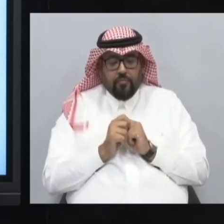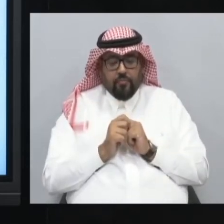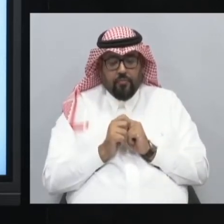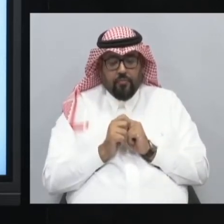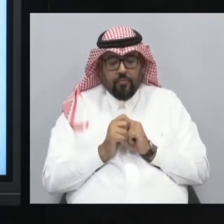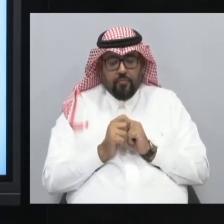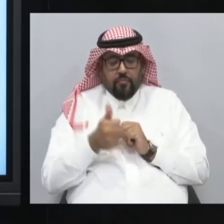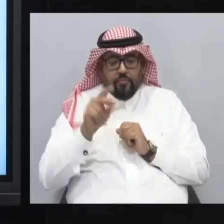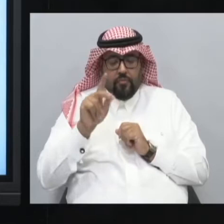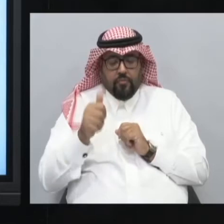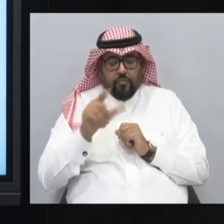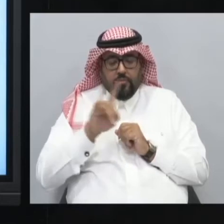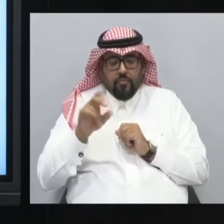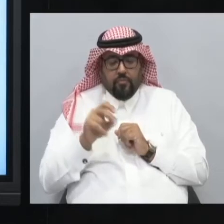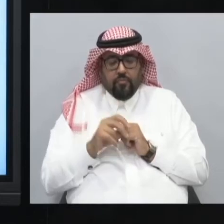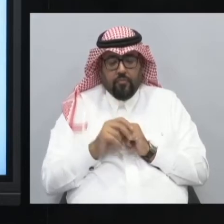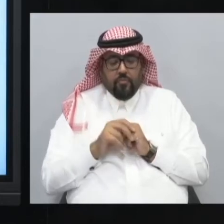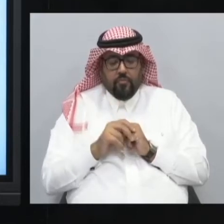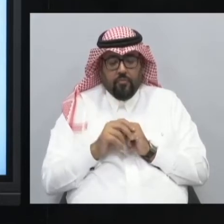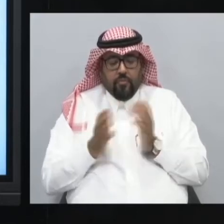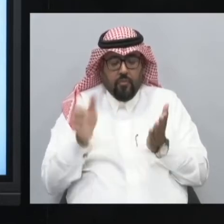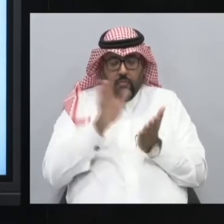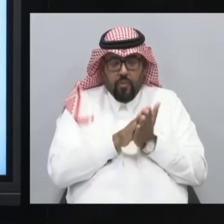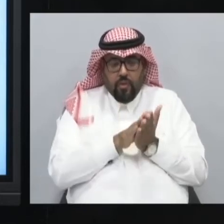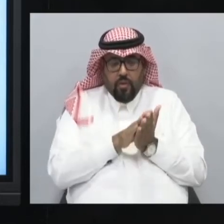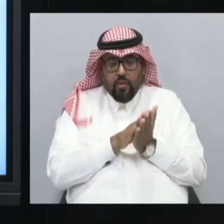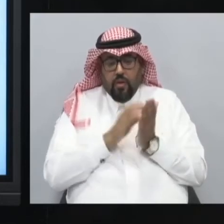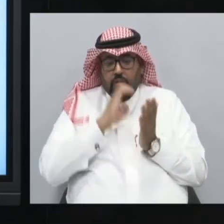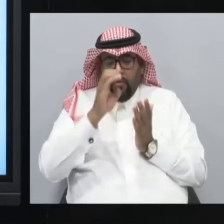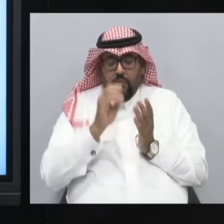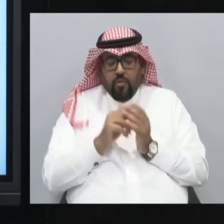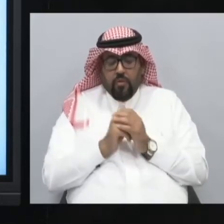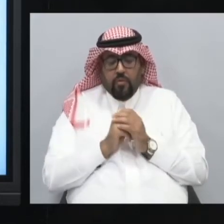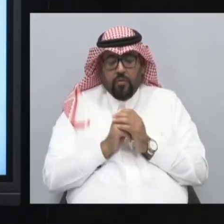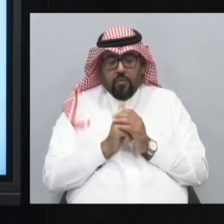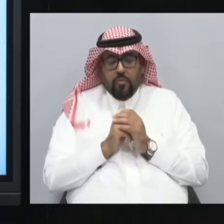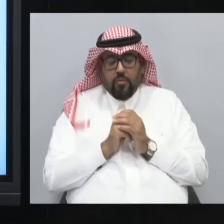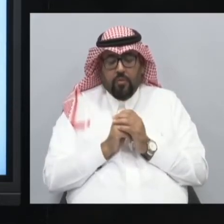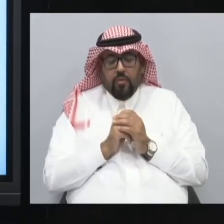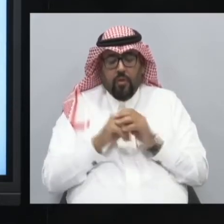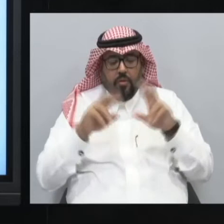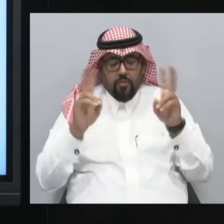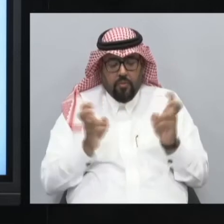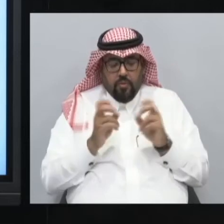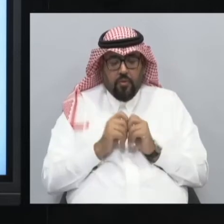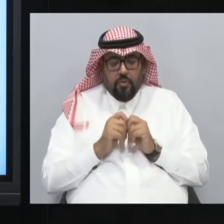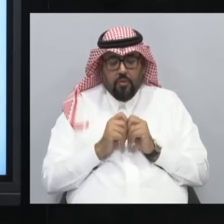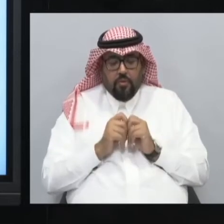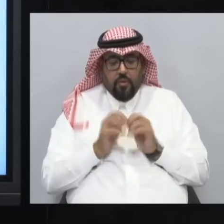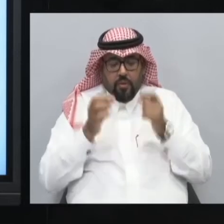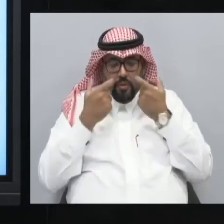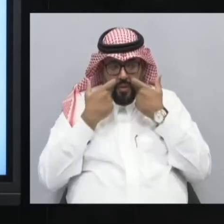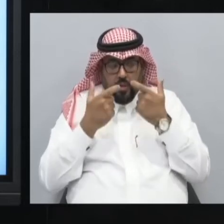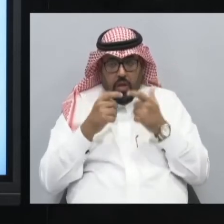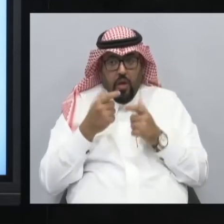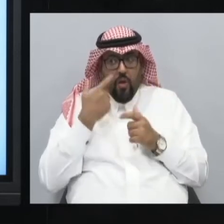هي استطلاع فقرات الموضوع والنص، إغلاق الكتاب والإجابة من الذاكرة، أو قراءة الموضوع بين قوسين النص بتركيز